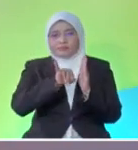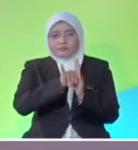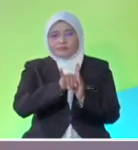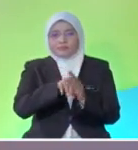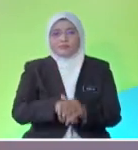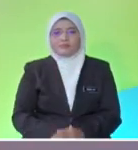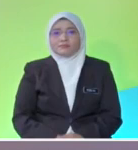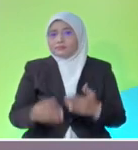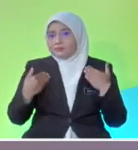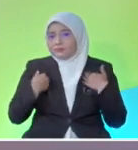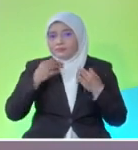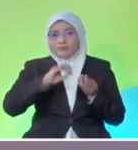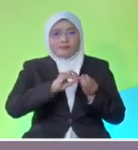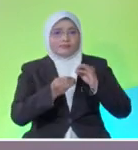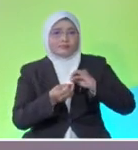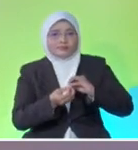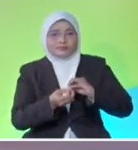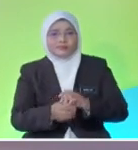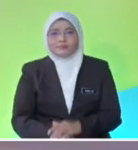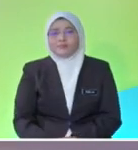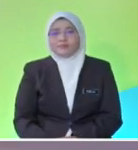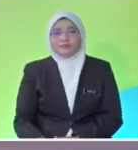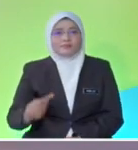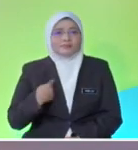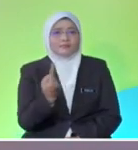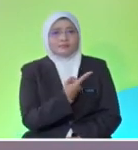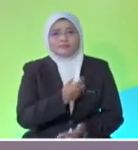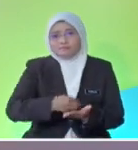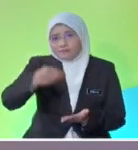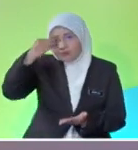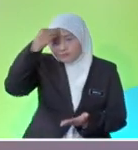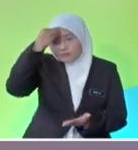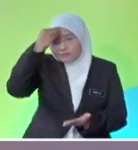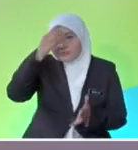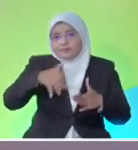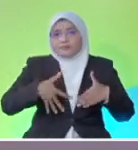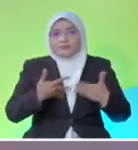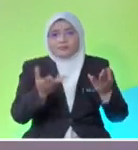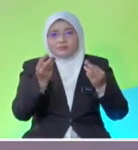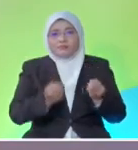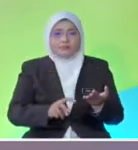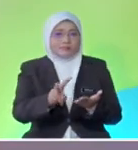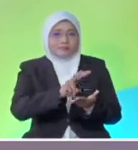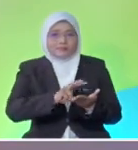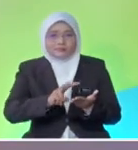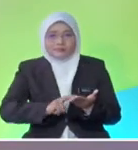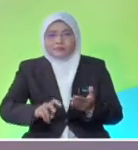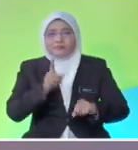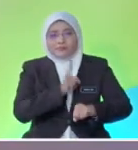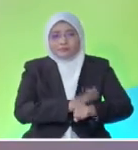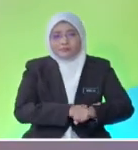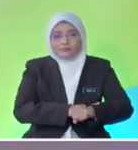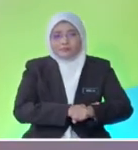dia. Baik. Jadi kita dah tahu. Kemudian kita belajar pula bagaimana untuk membaca waktu pada jam analog